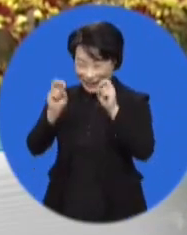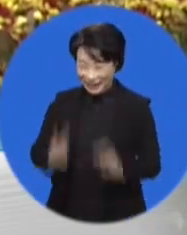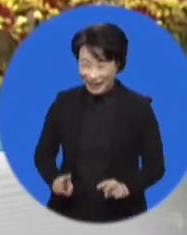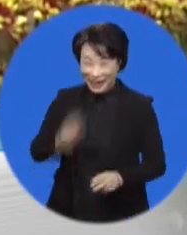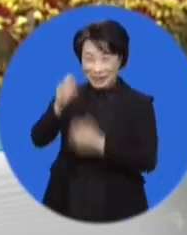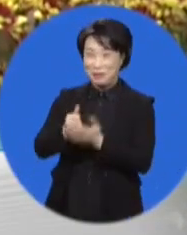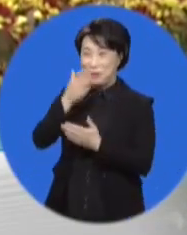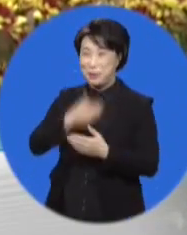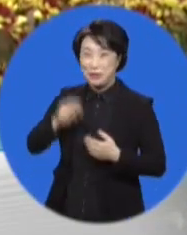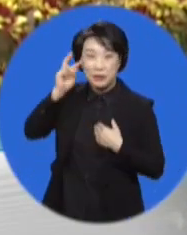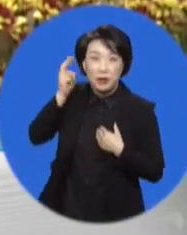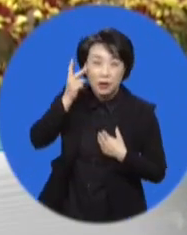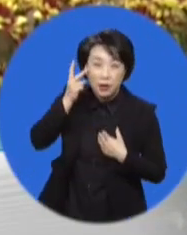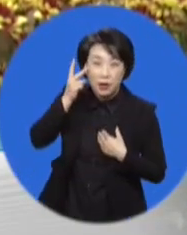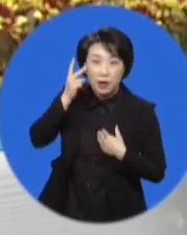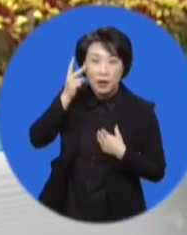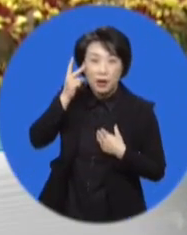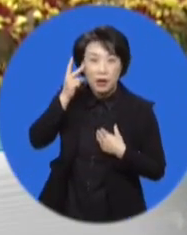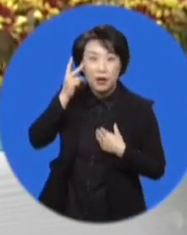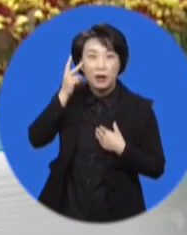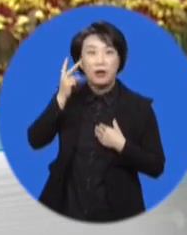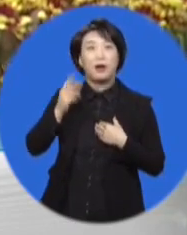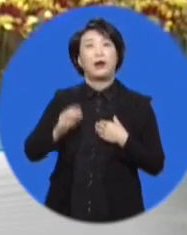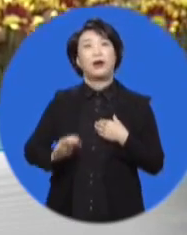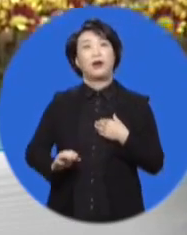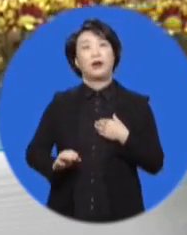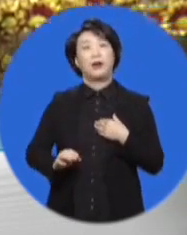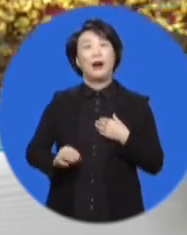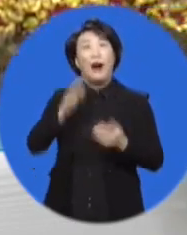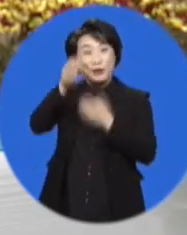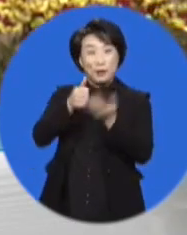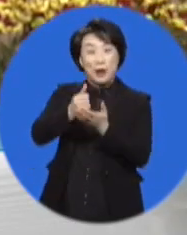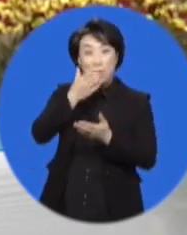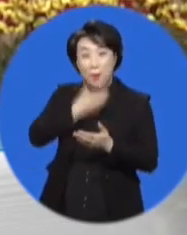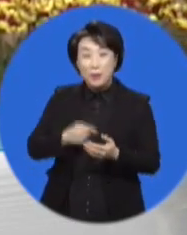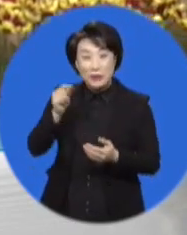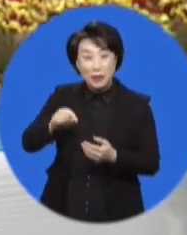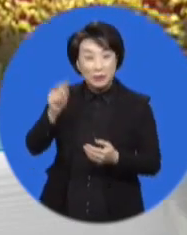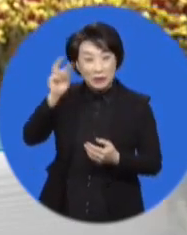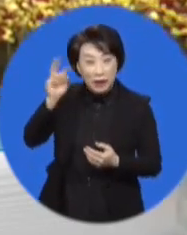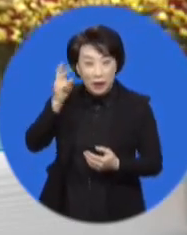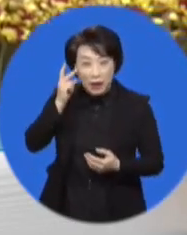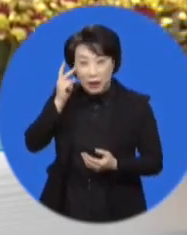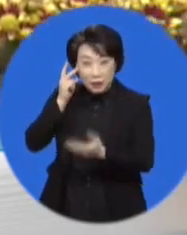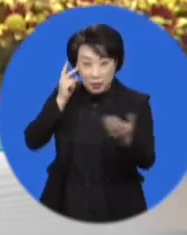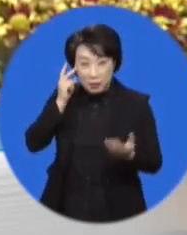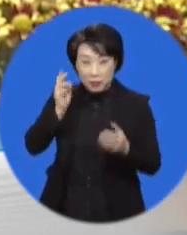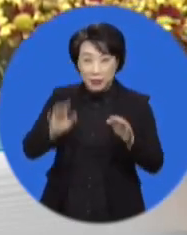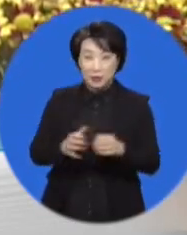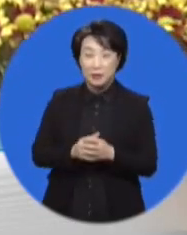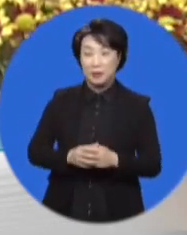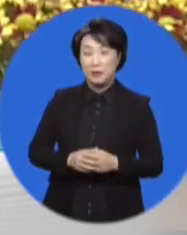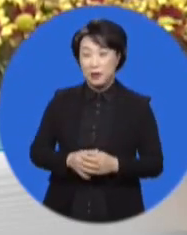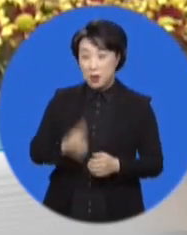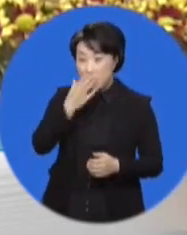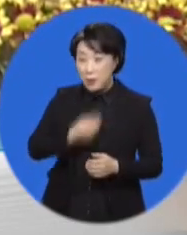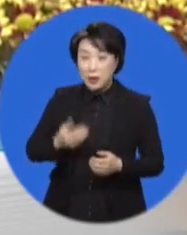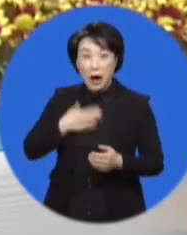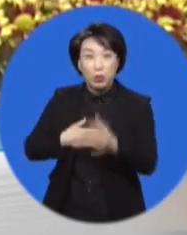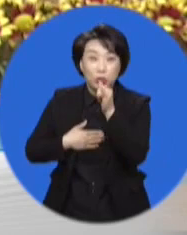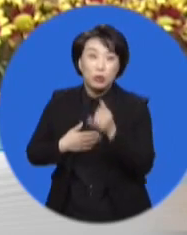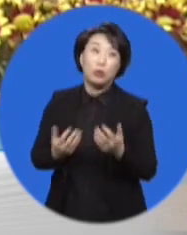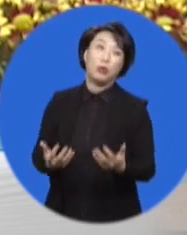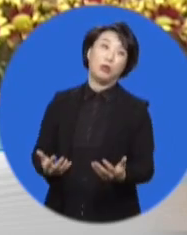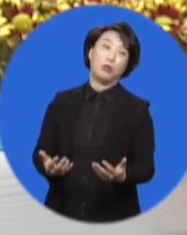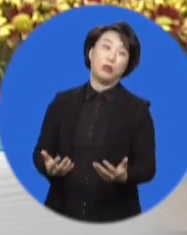하나님의 축복이라고 뒤집었어. 그리고 하나님의 축복이라고 뒤집었었는데 축복인 줄 알고 있는 거로